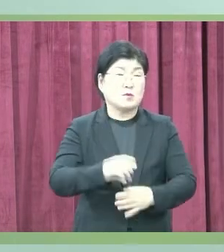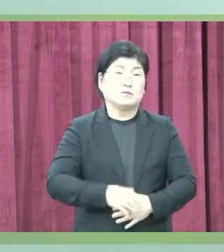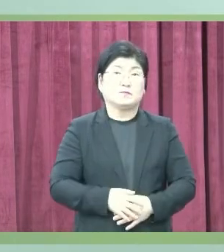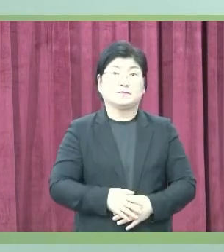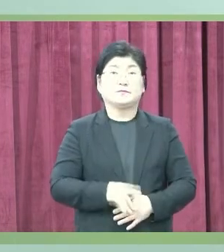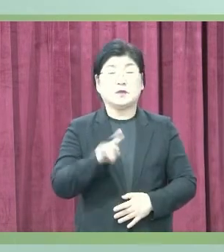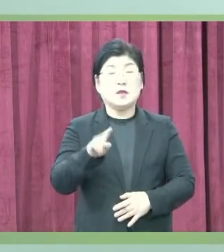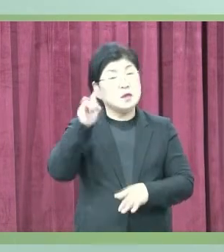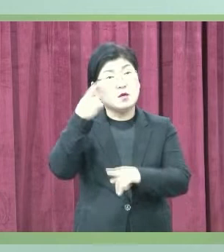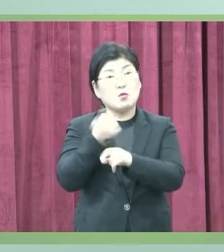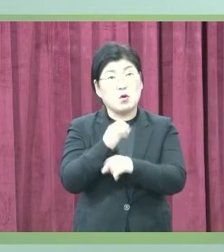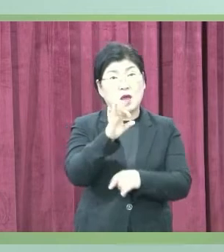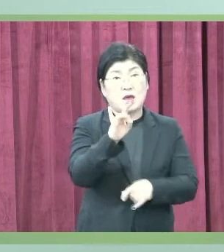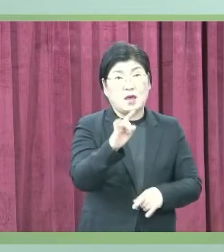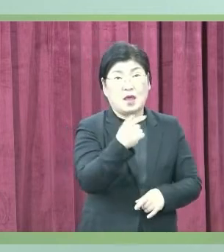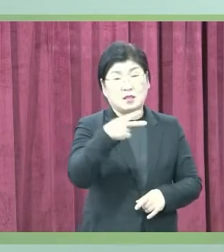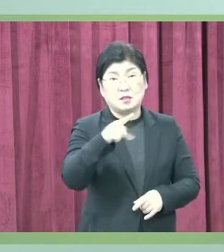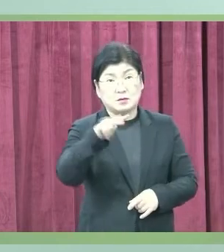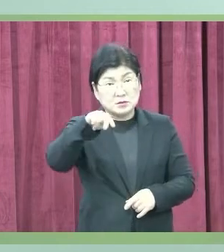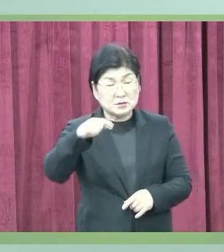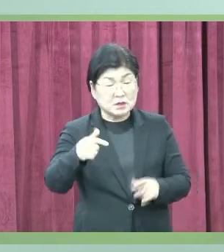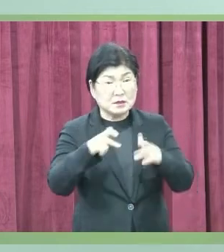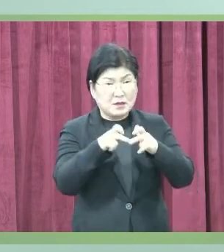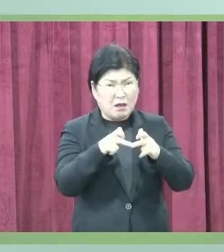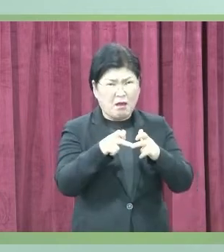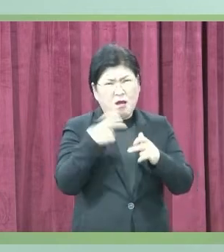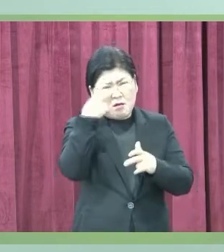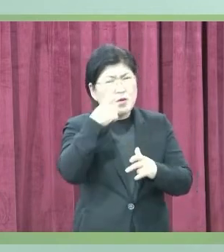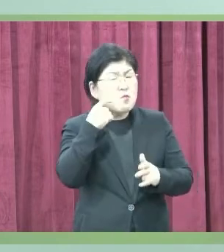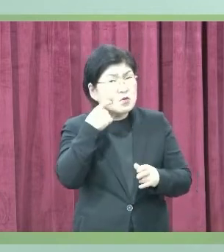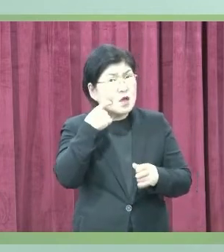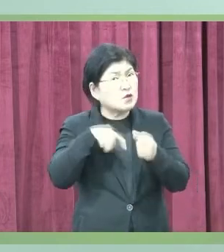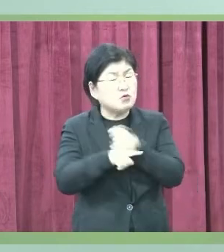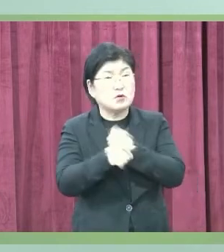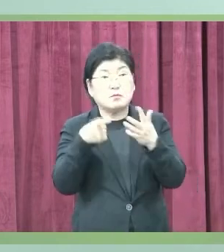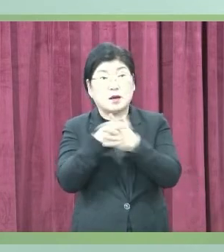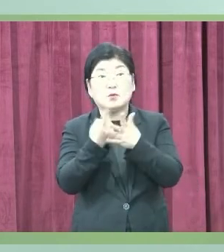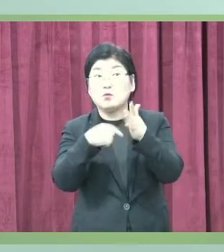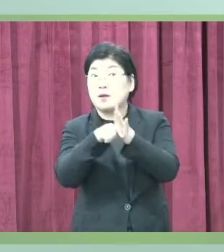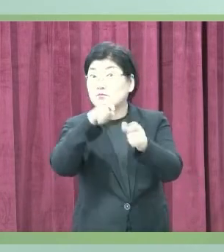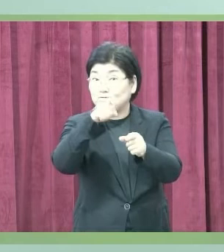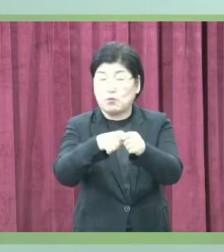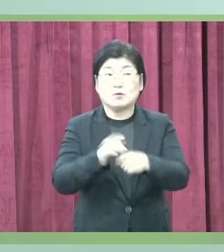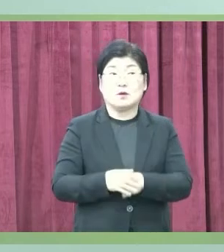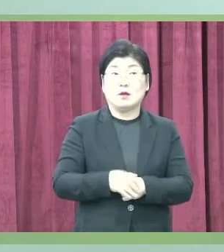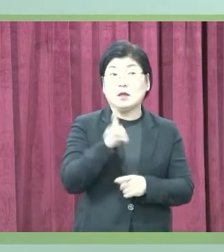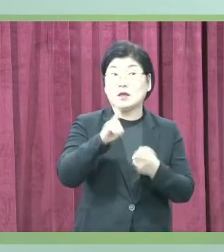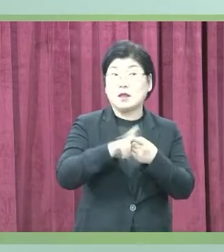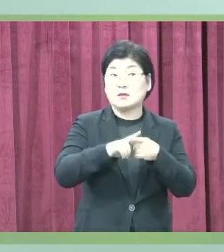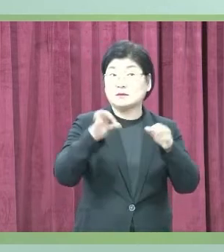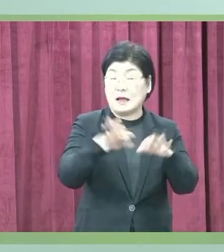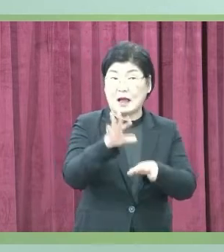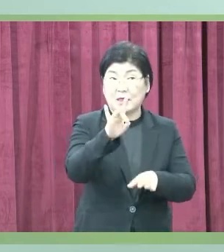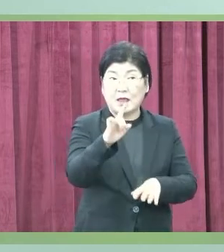이 연구는 앤더슨 모형을 기반으로 장애인의 미수검 영향 요인을 파악하고자 했습니다. 여기서 잠깐 앤더슨